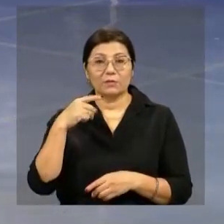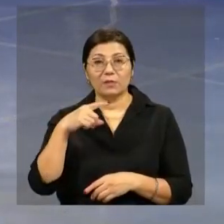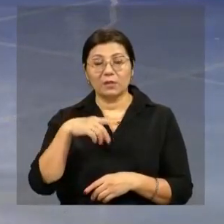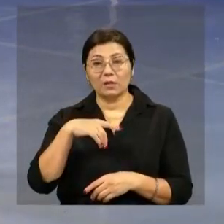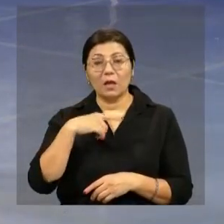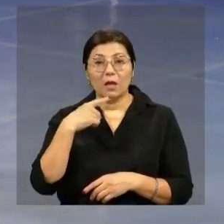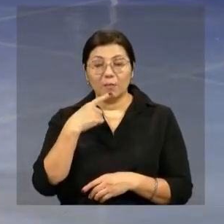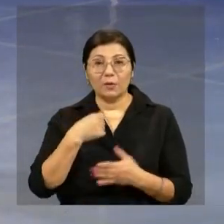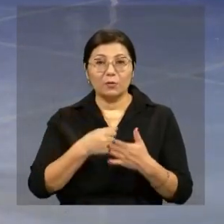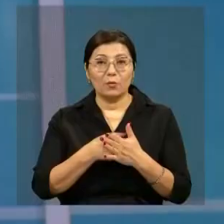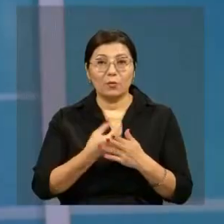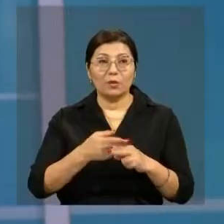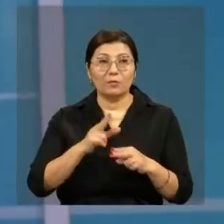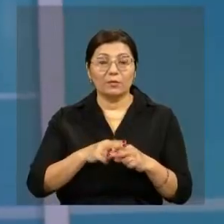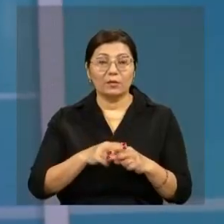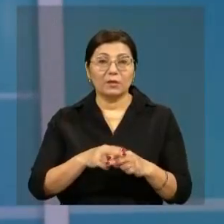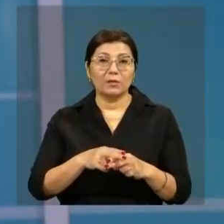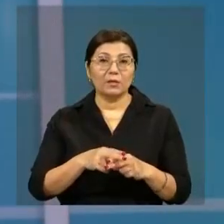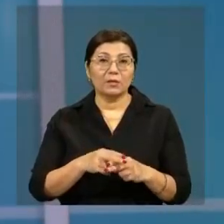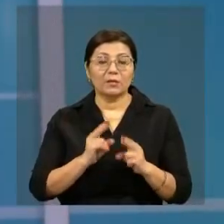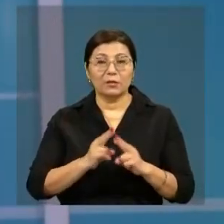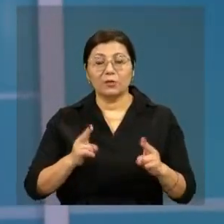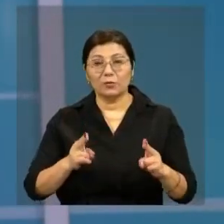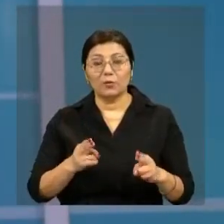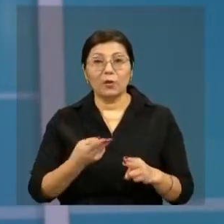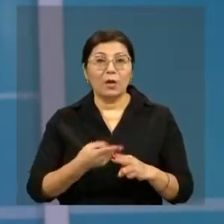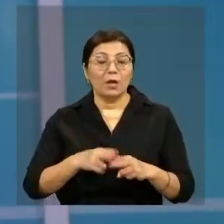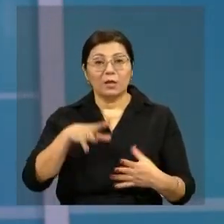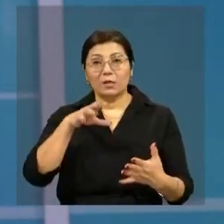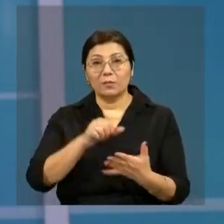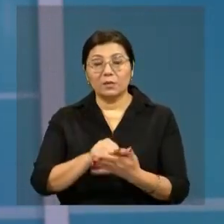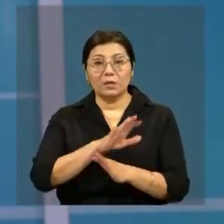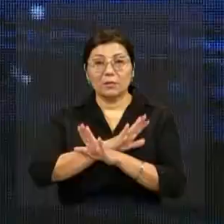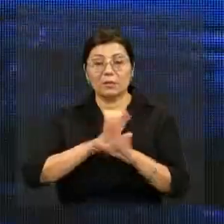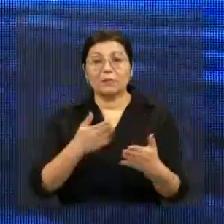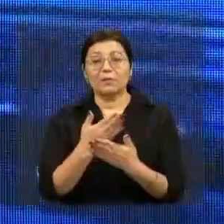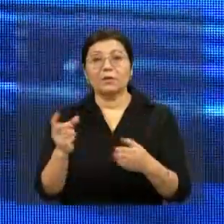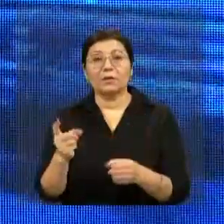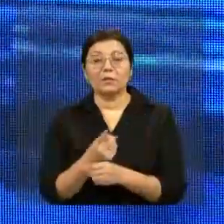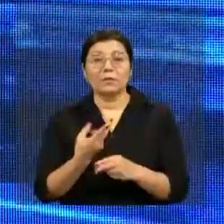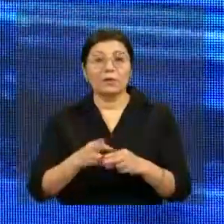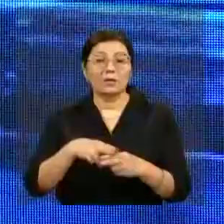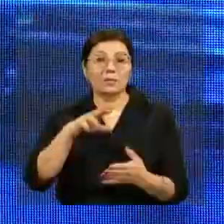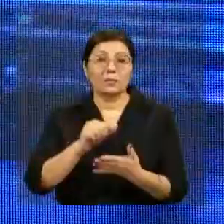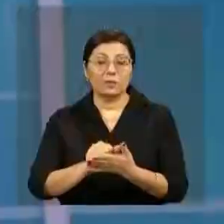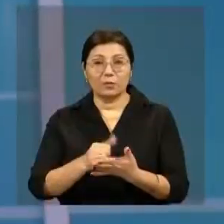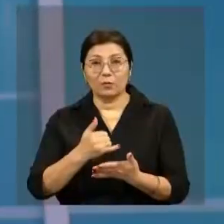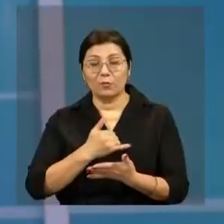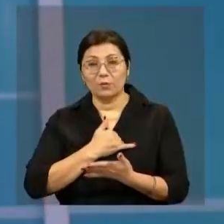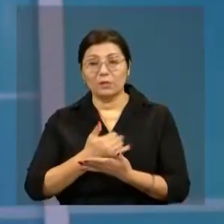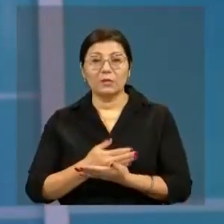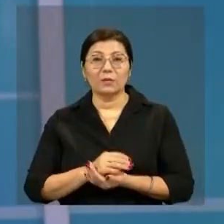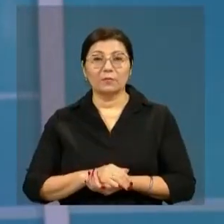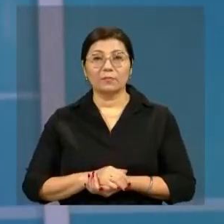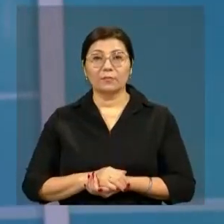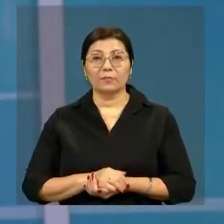этого никто этим не занимался, например. Понятно. То есть вы единственный, кто занимается этим у нас? Да. Вообще в